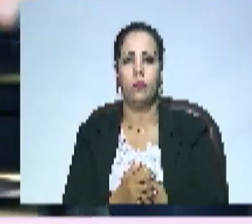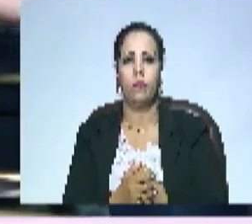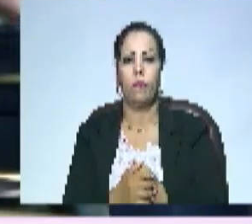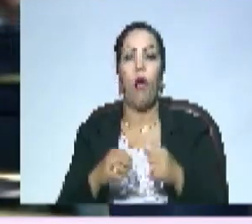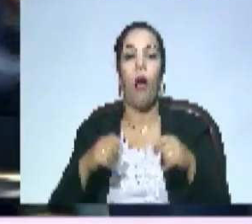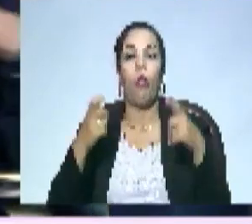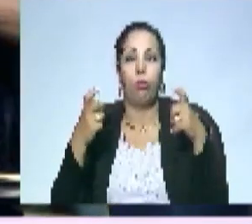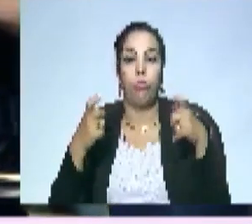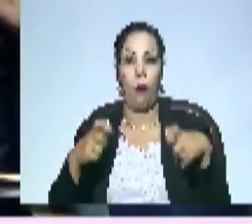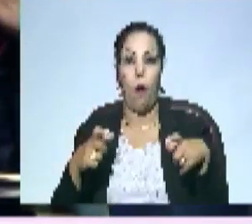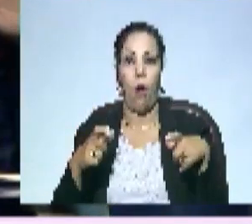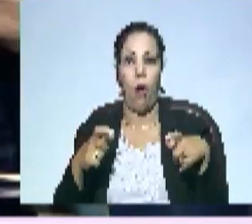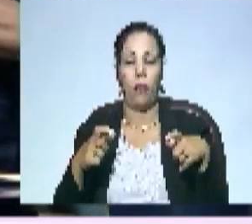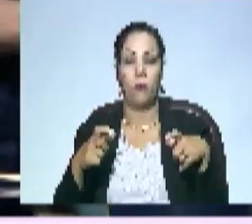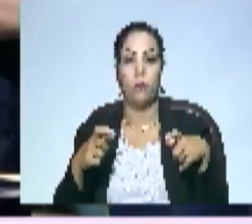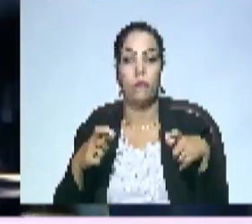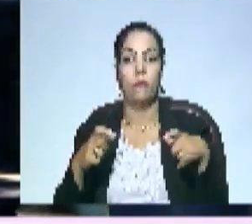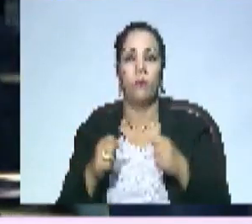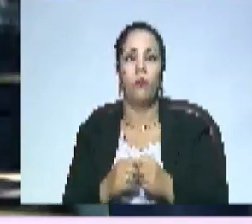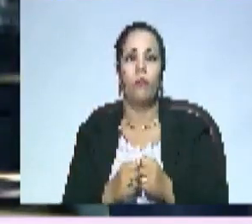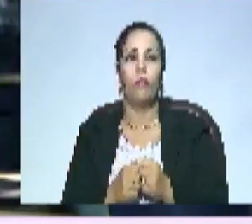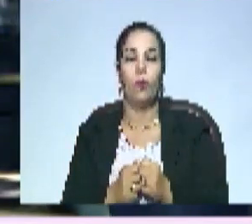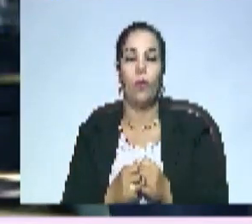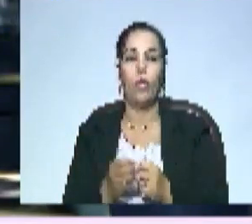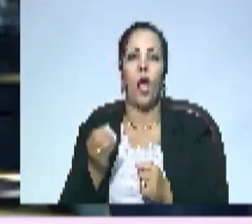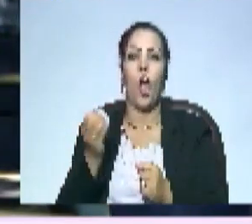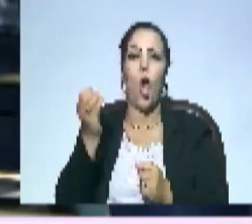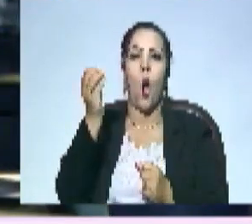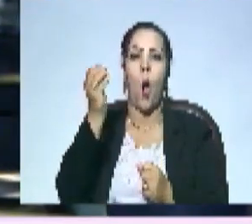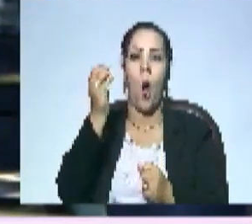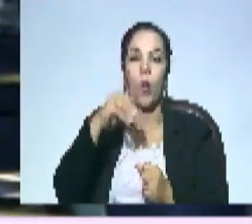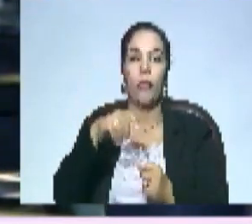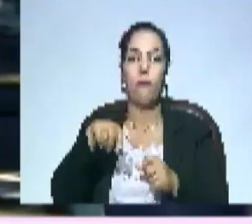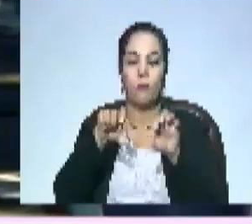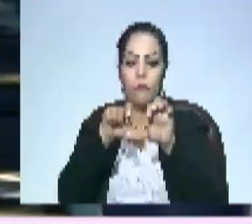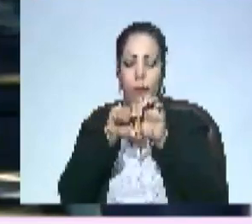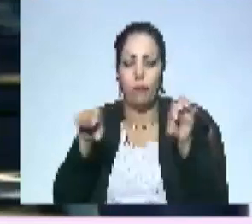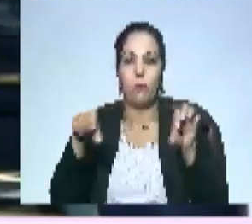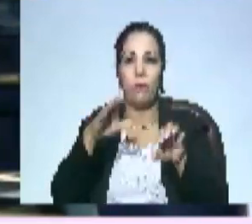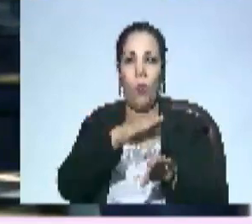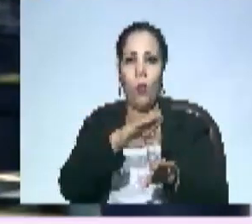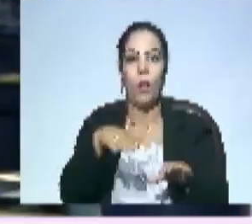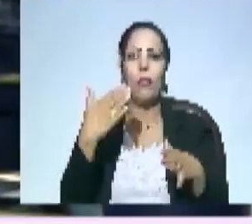طبق كده نحط فيه الكنالوني ده عشان هنعمله